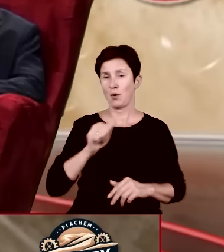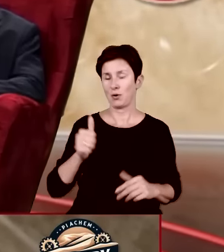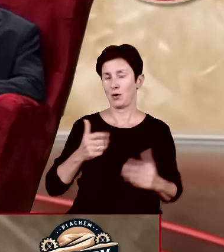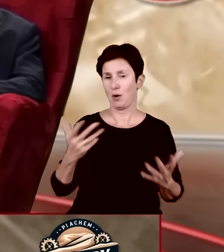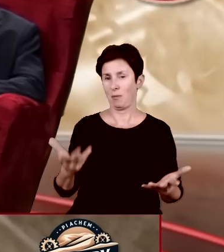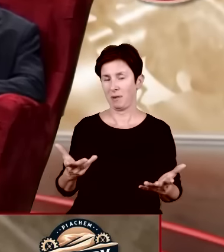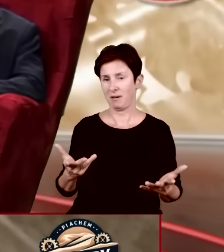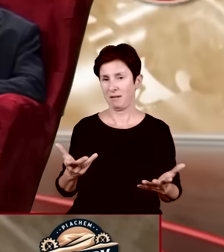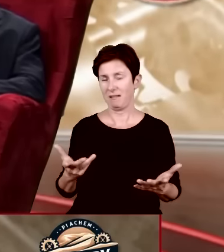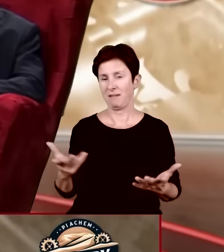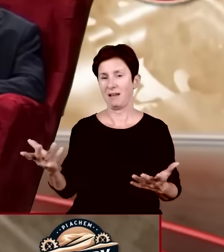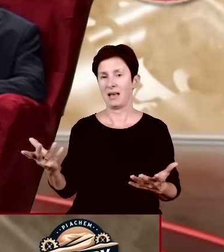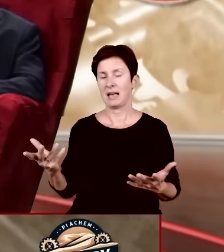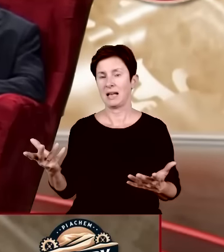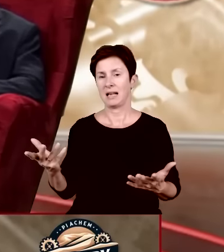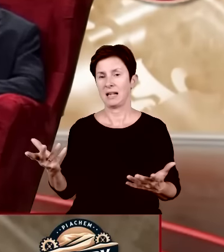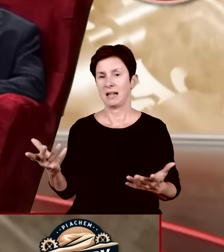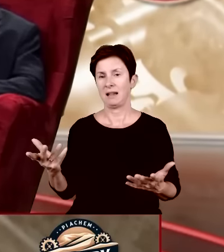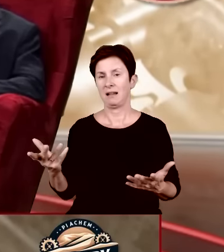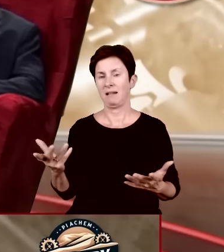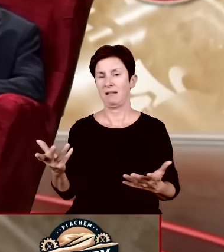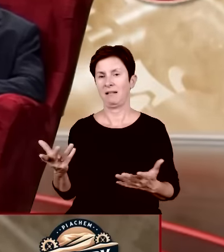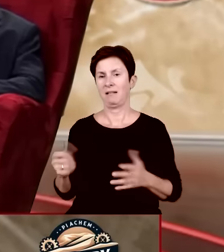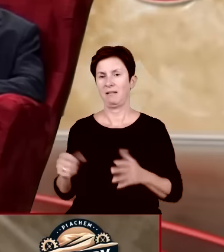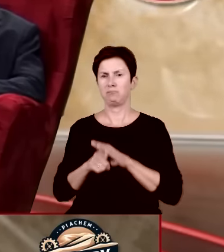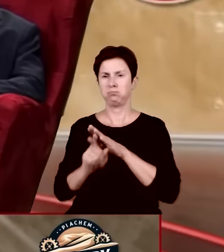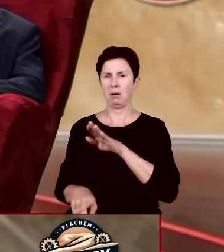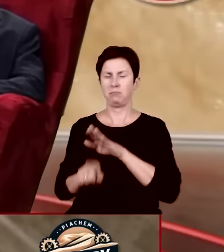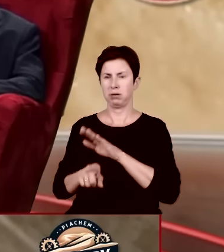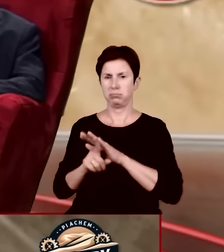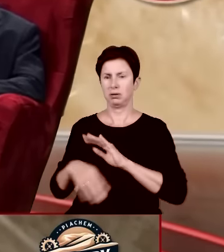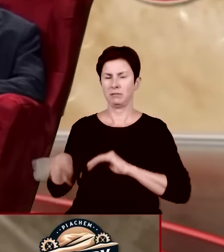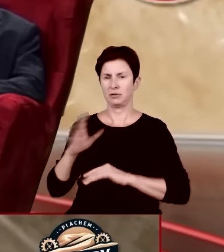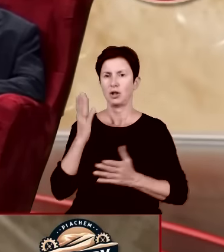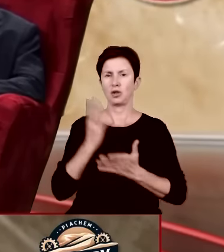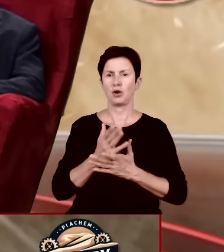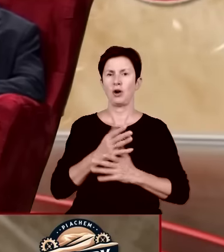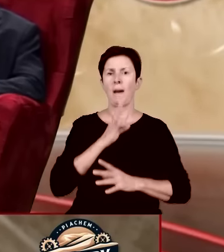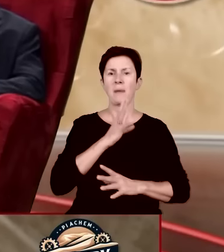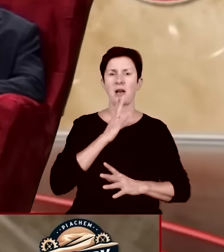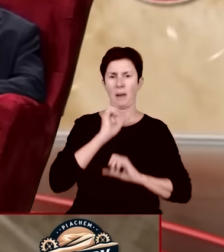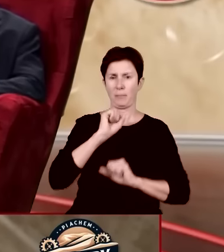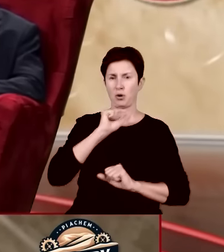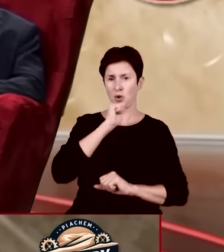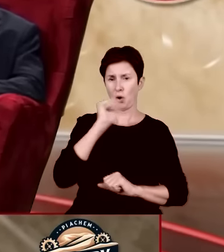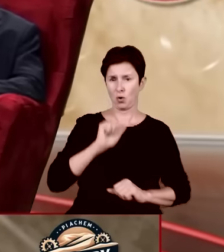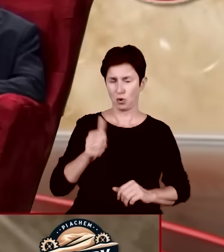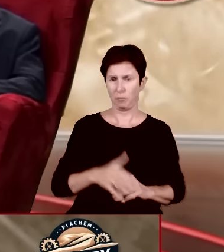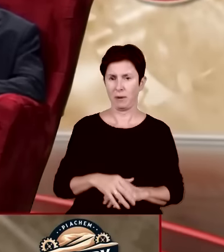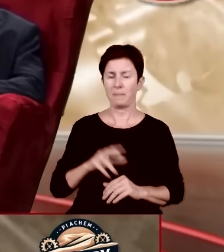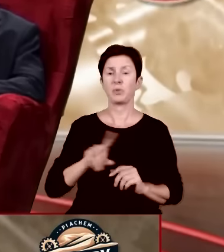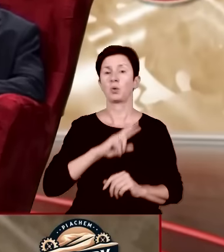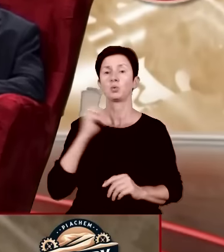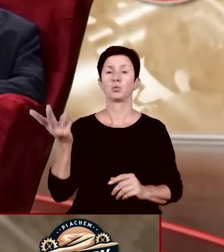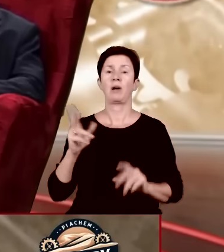zrzucają bomby, zbroją się, tylko Ameryka ma cię bronić. Z drugiej strony masz islamistów, którzy